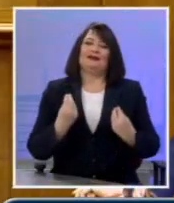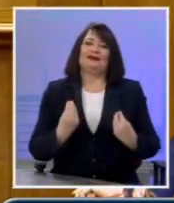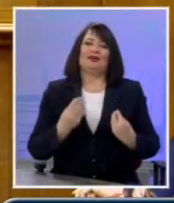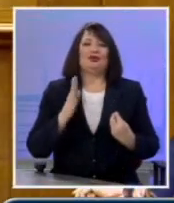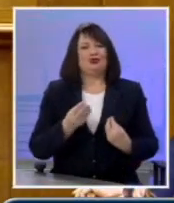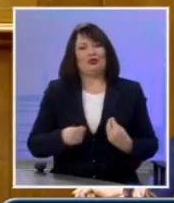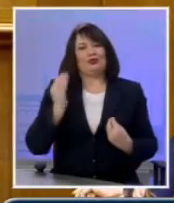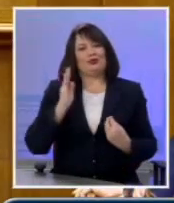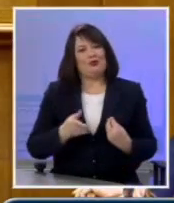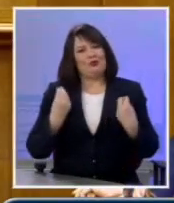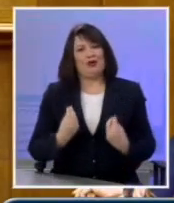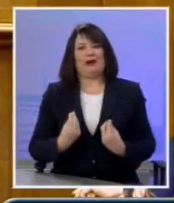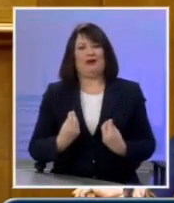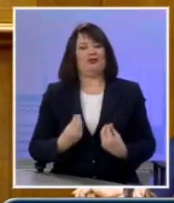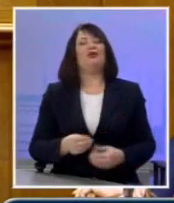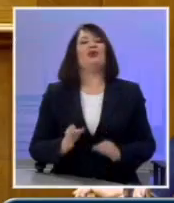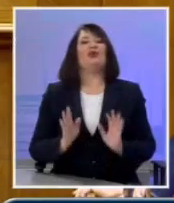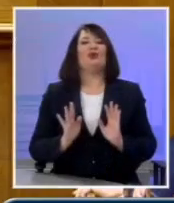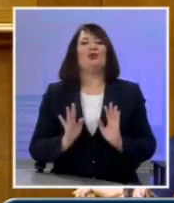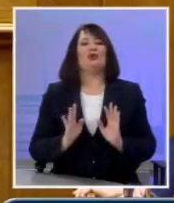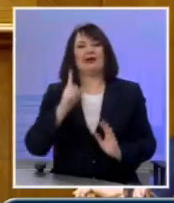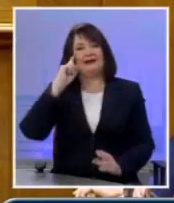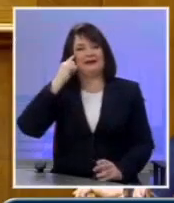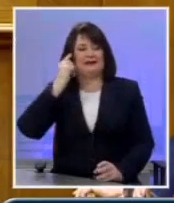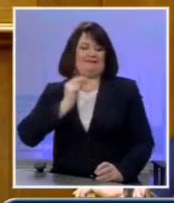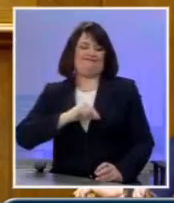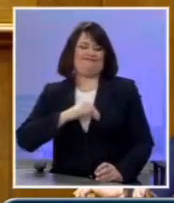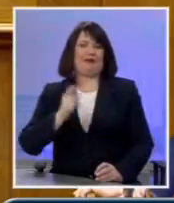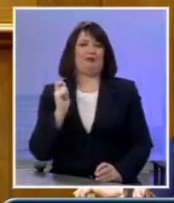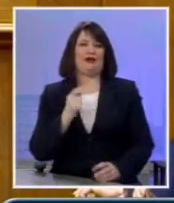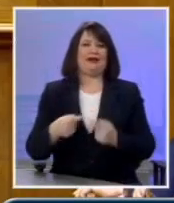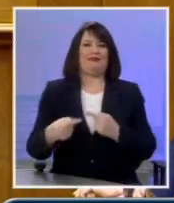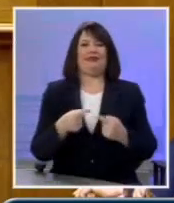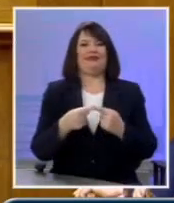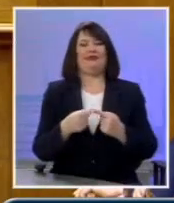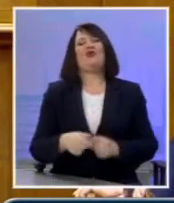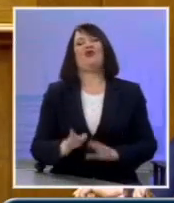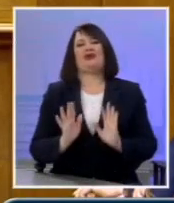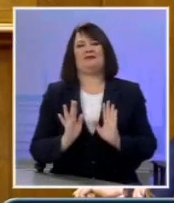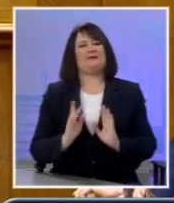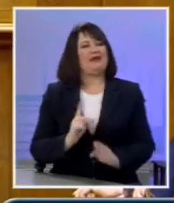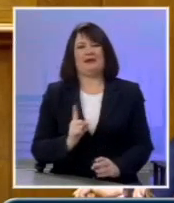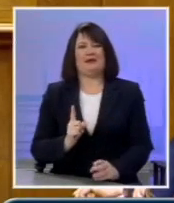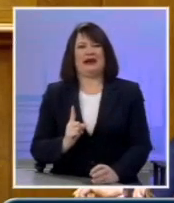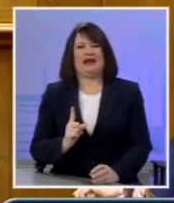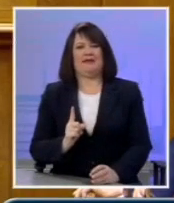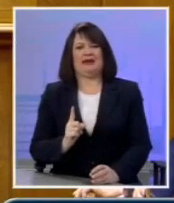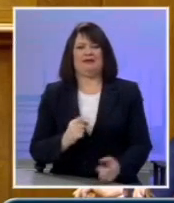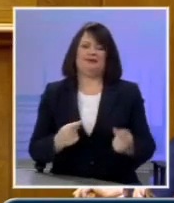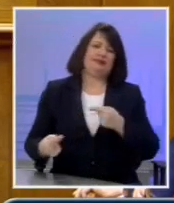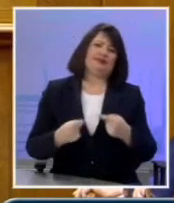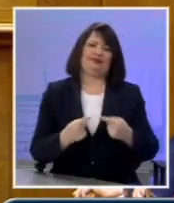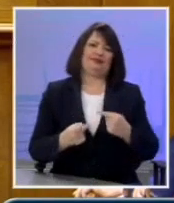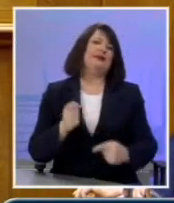δυνατό για να υπάρχει μια μικροκομματική, ας πούμε, αντιπαράθεση και μια αντιπαράθεση η